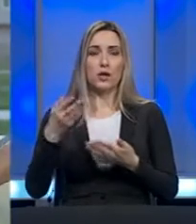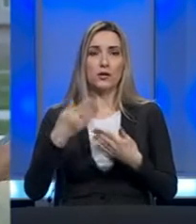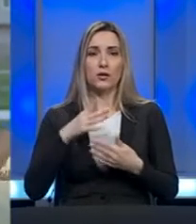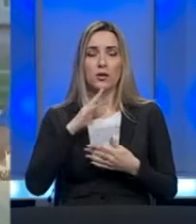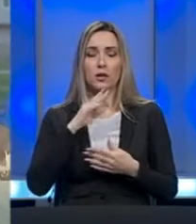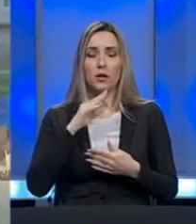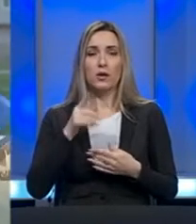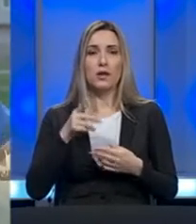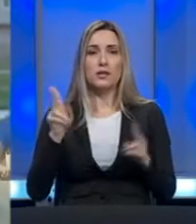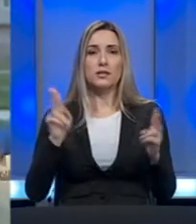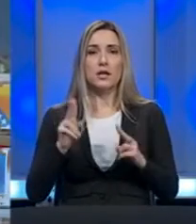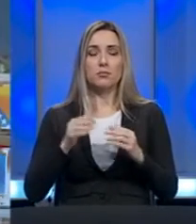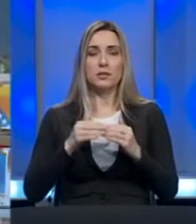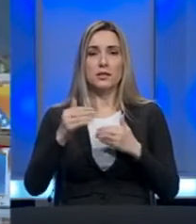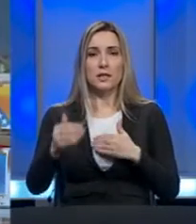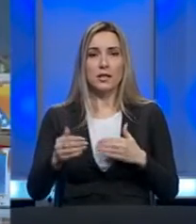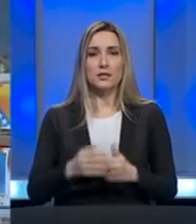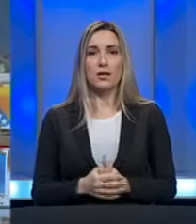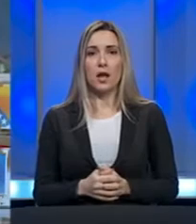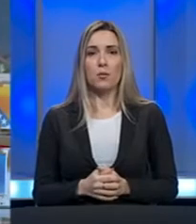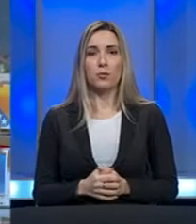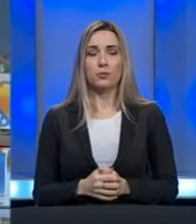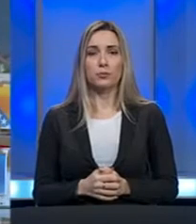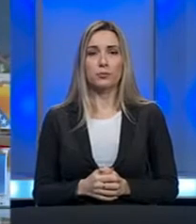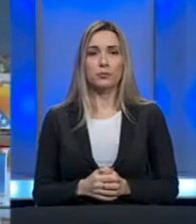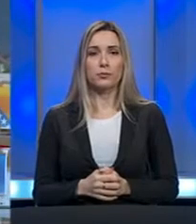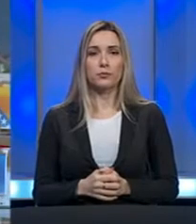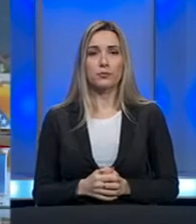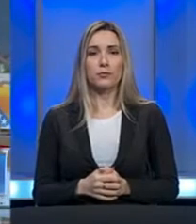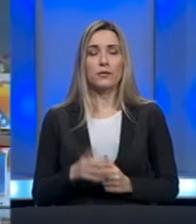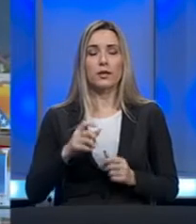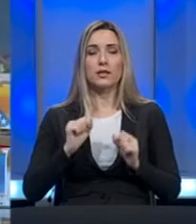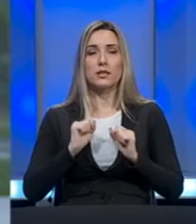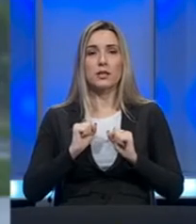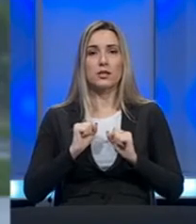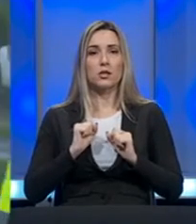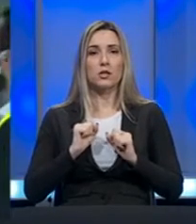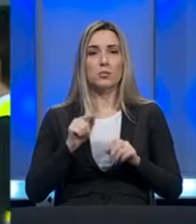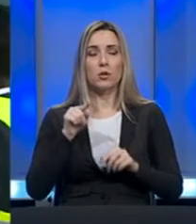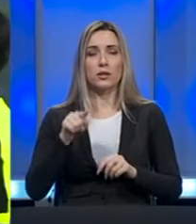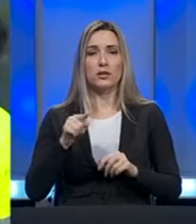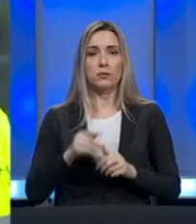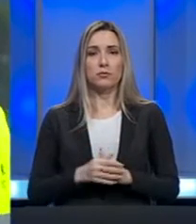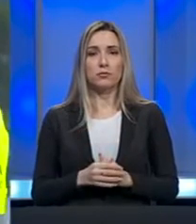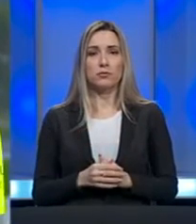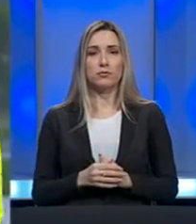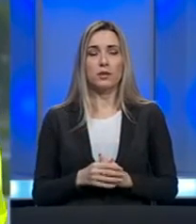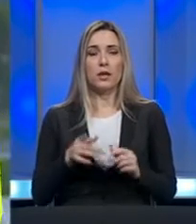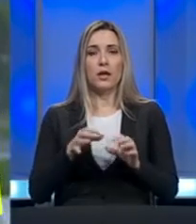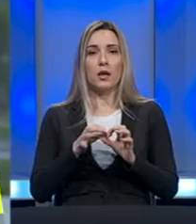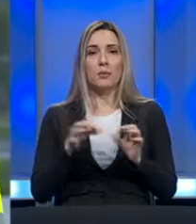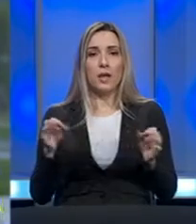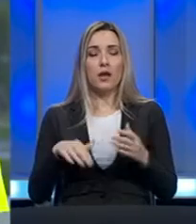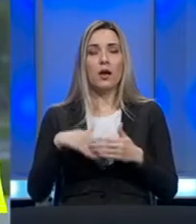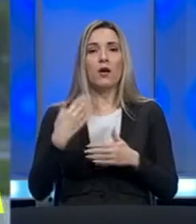manje, da se distancira, da se držimo tih mjera,